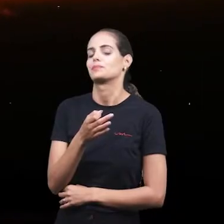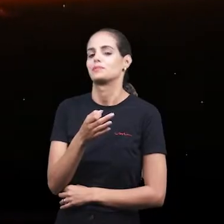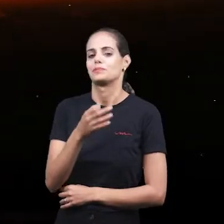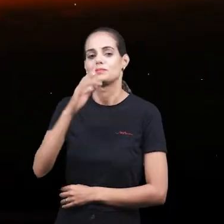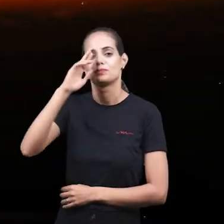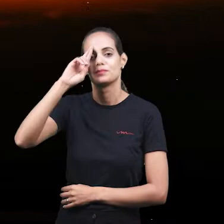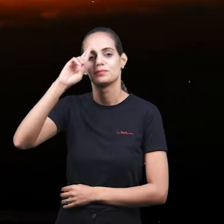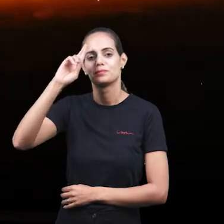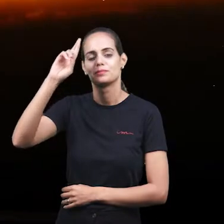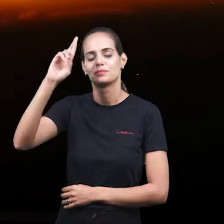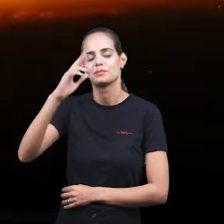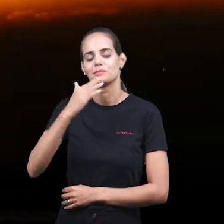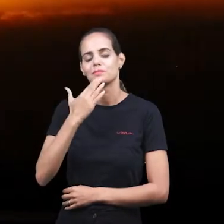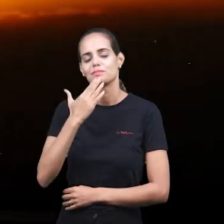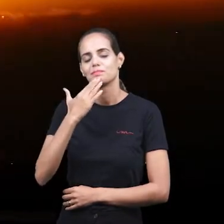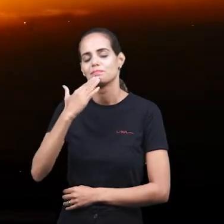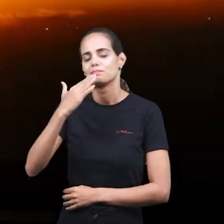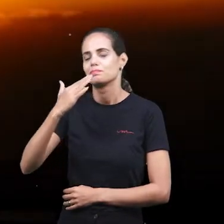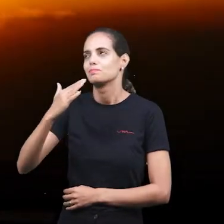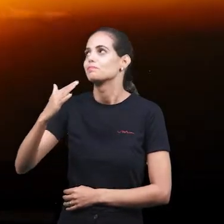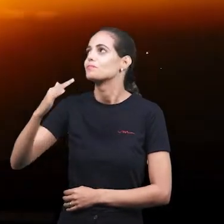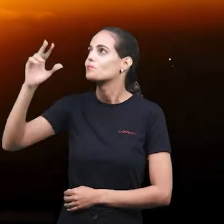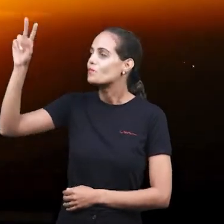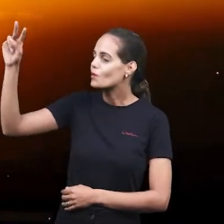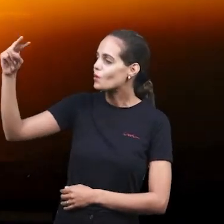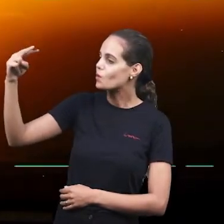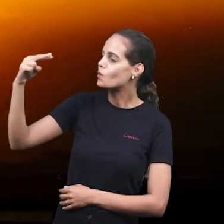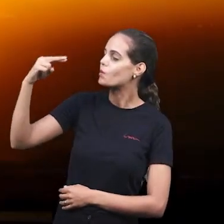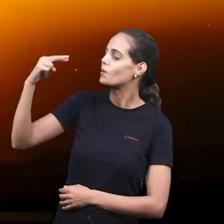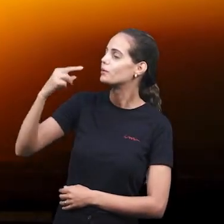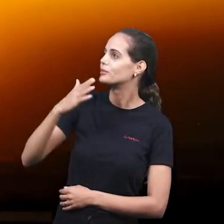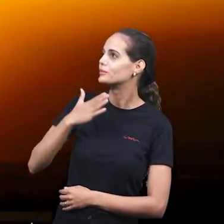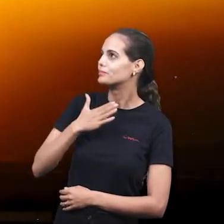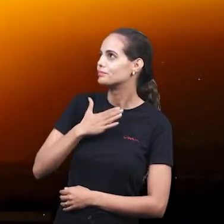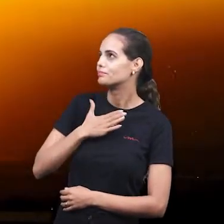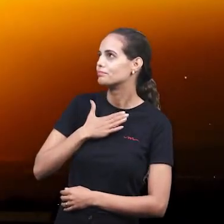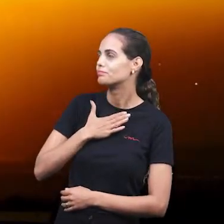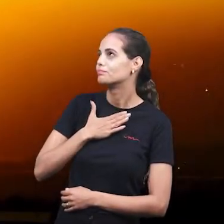Услышь меня, Господь, и ухо преклони.